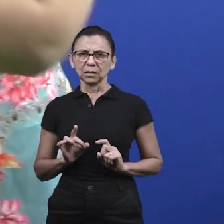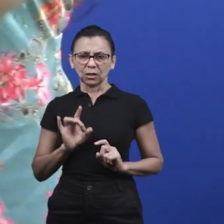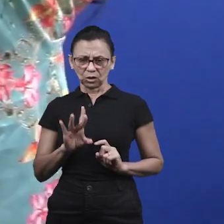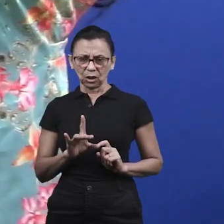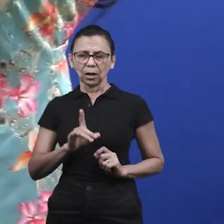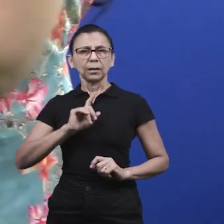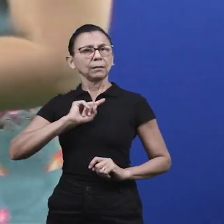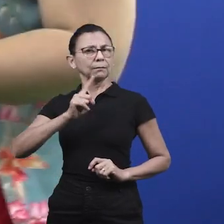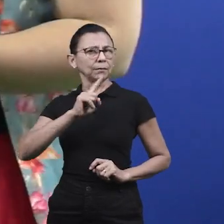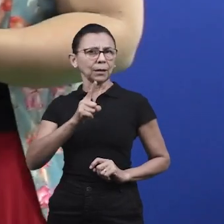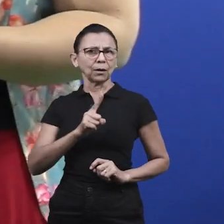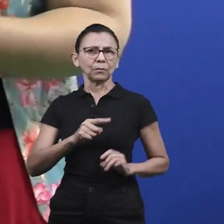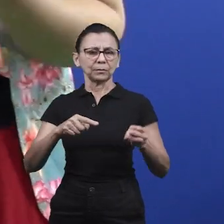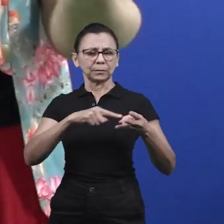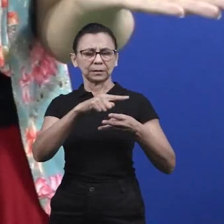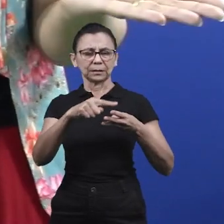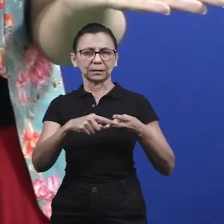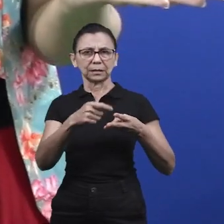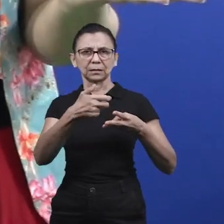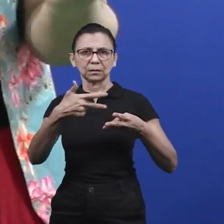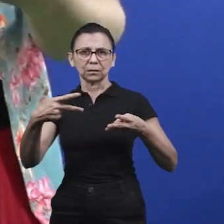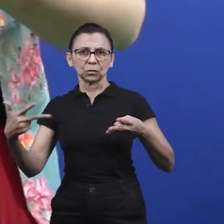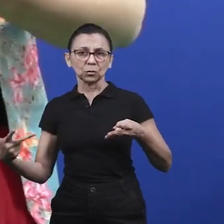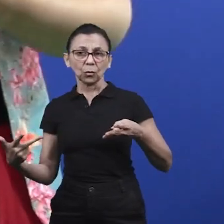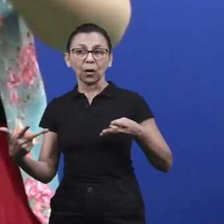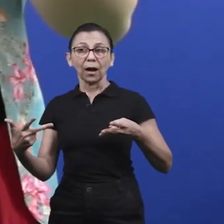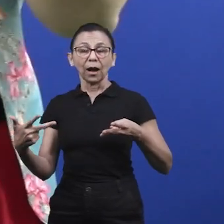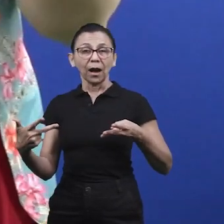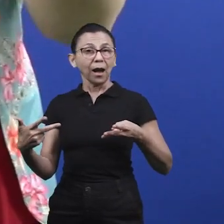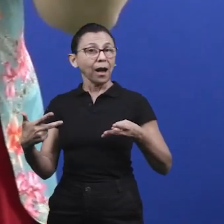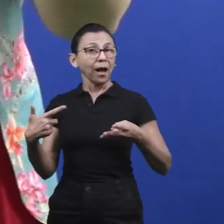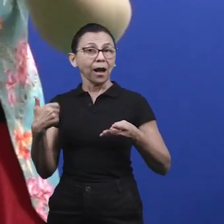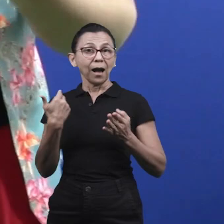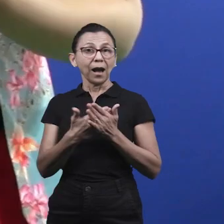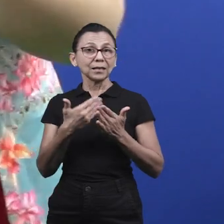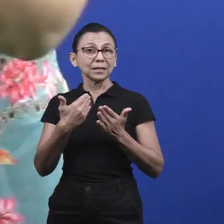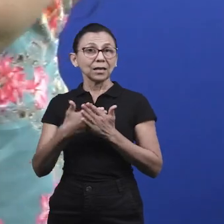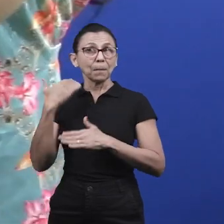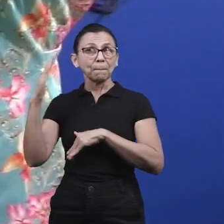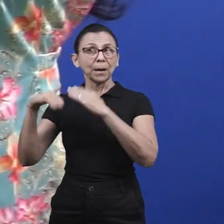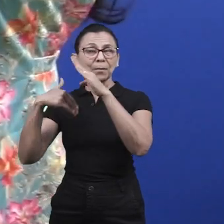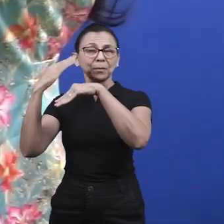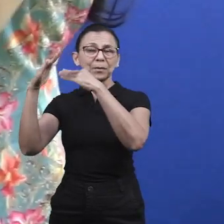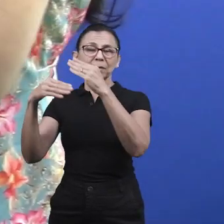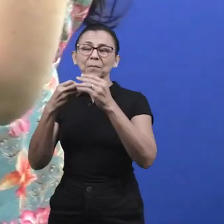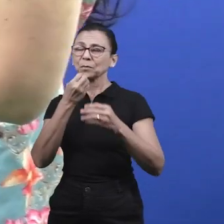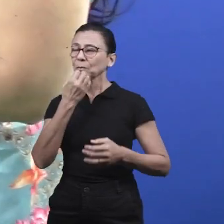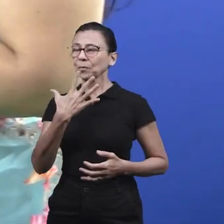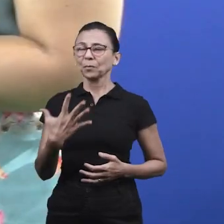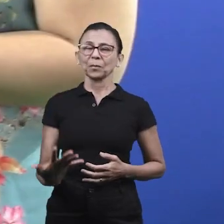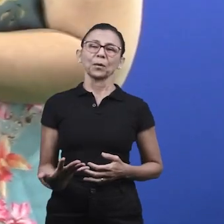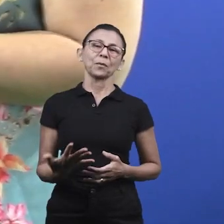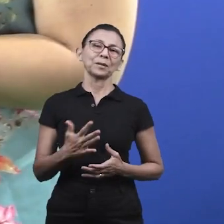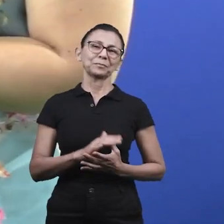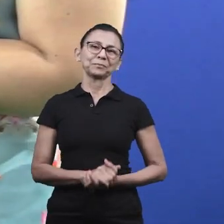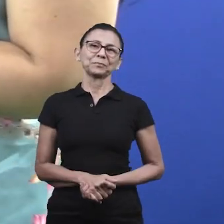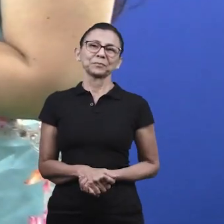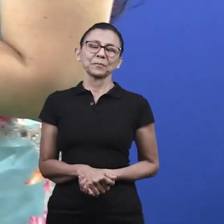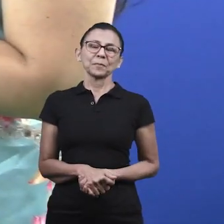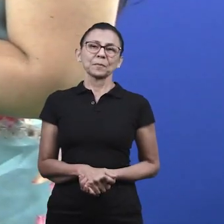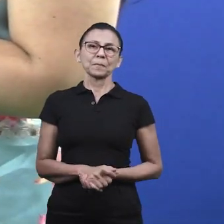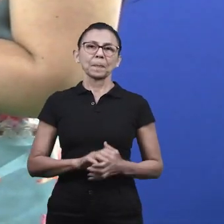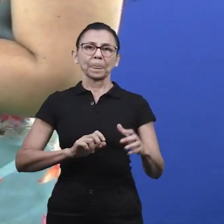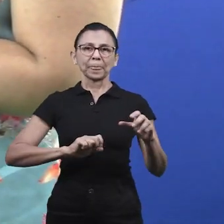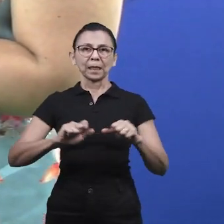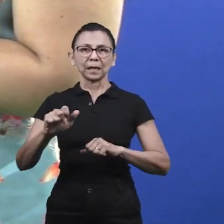trois principes vont enrichir l'étude à tous. Et pour terminer, en